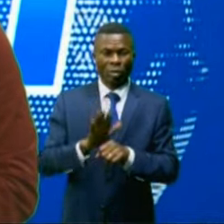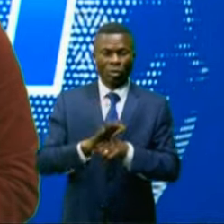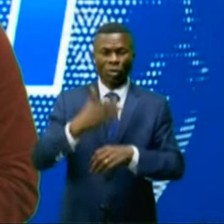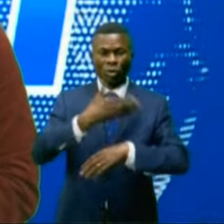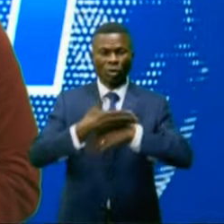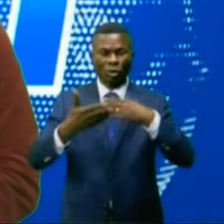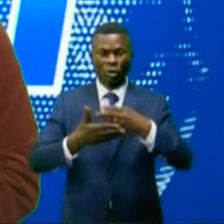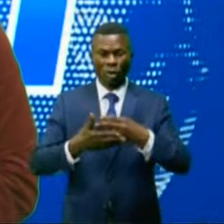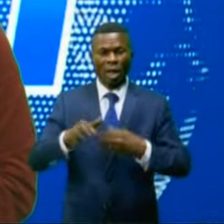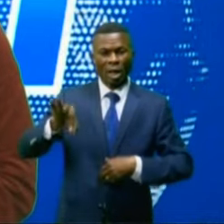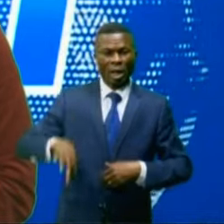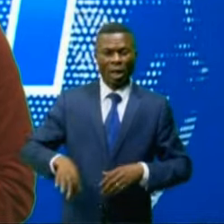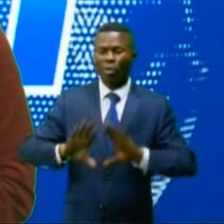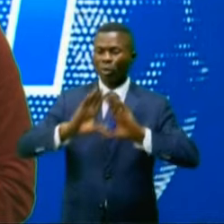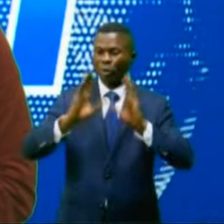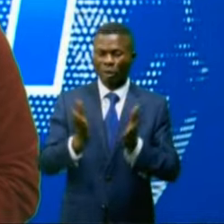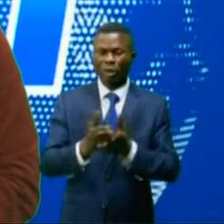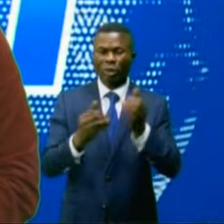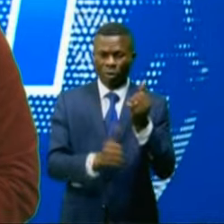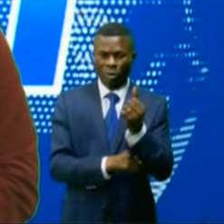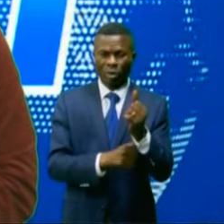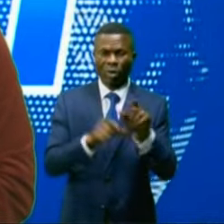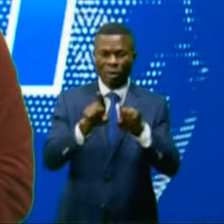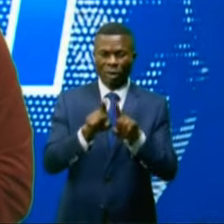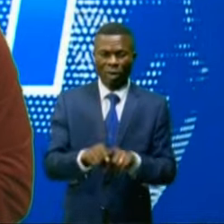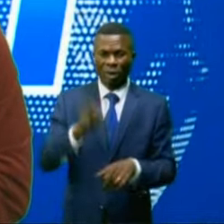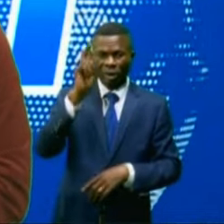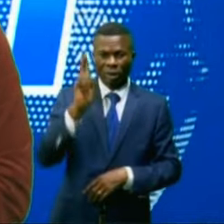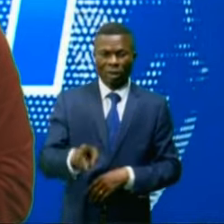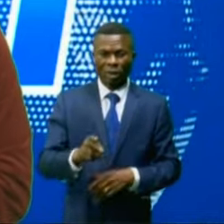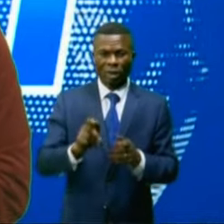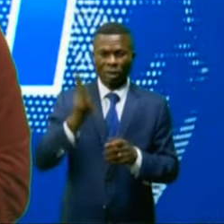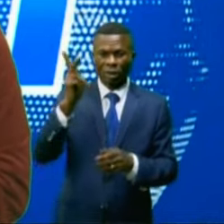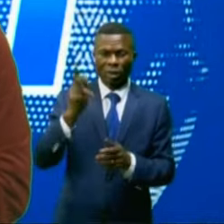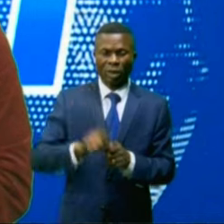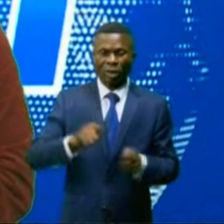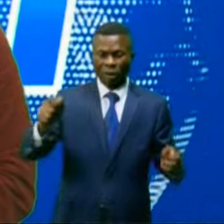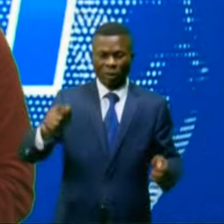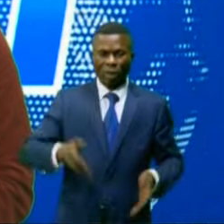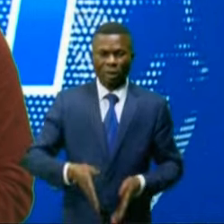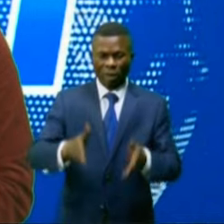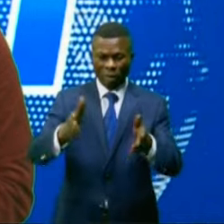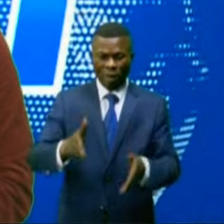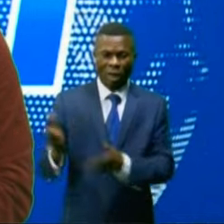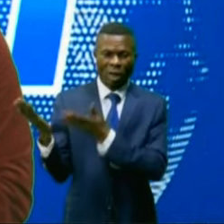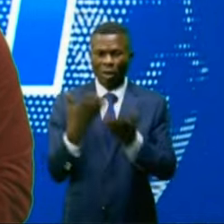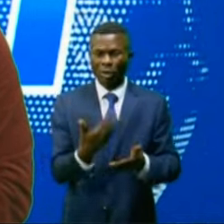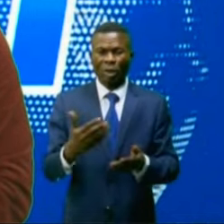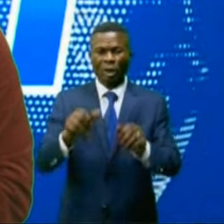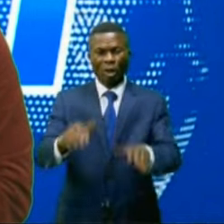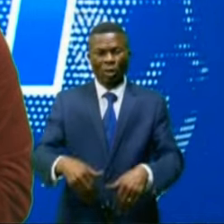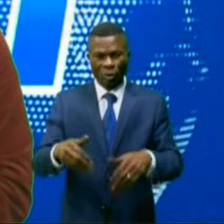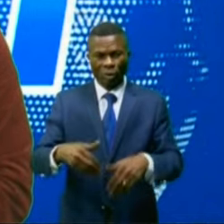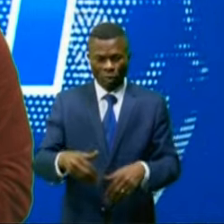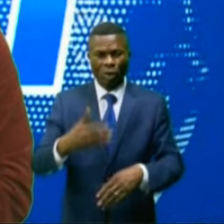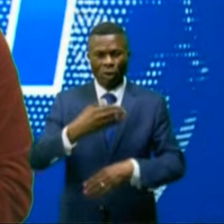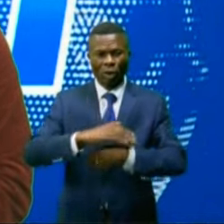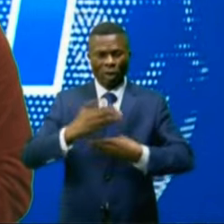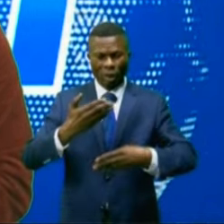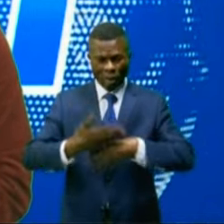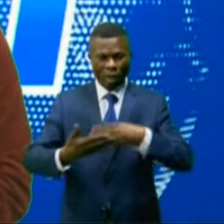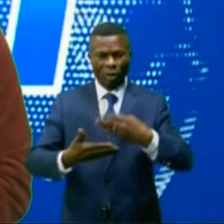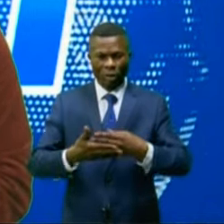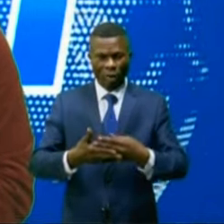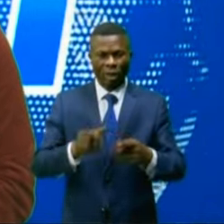d'infrastructures d'intérêt communautaire et aussi plus de 200 km de route des dessertes agricoles. C'est ce qui ressort